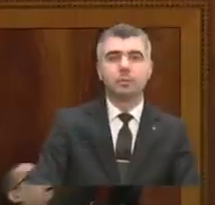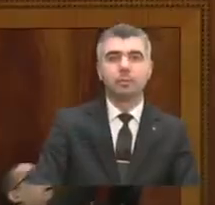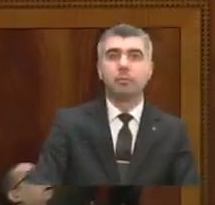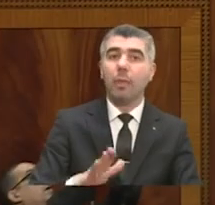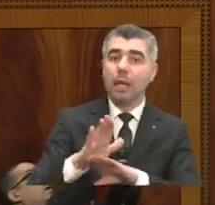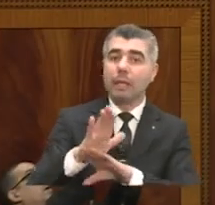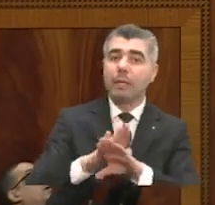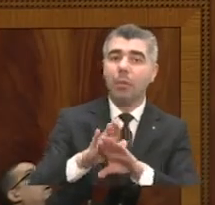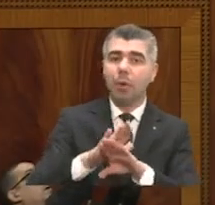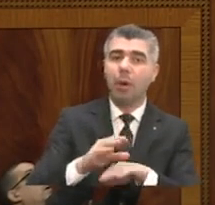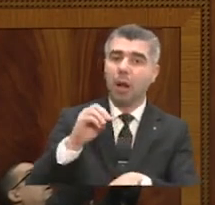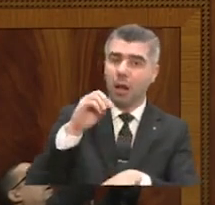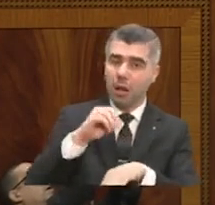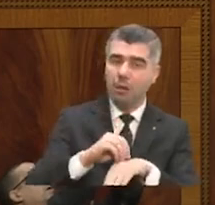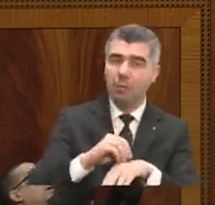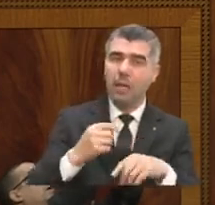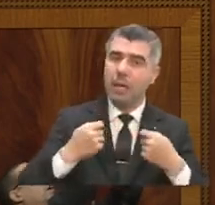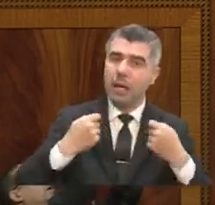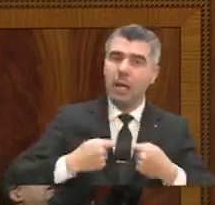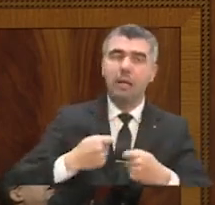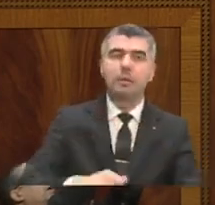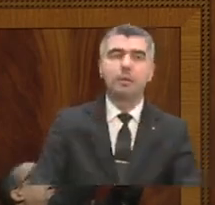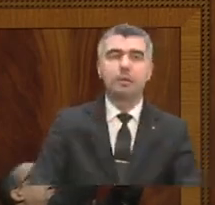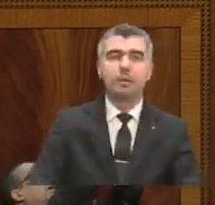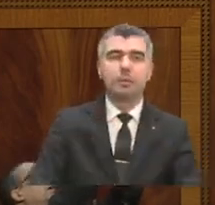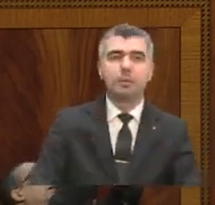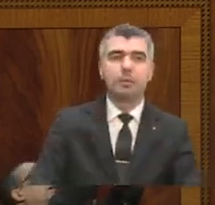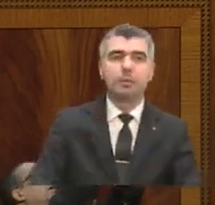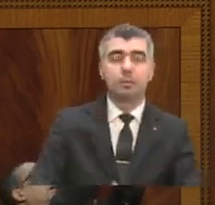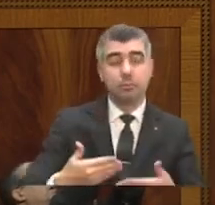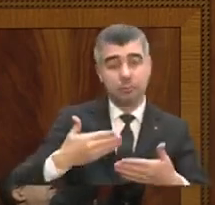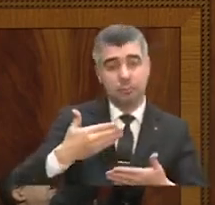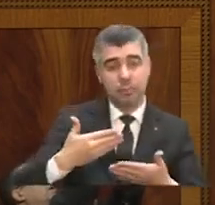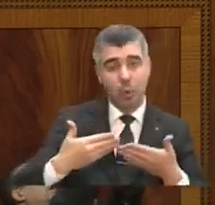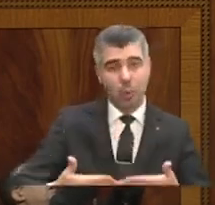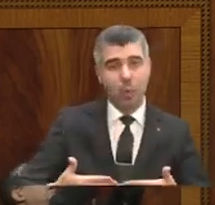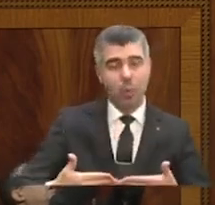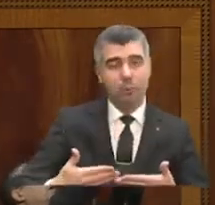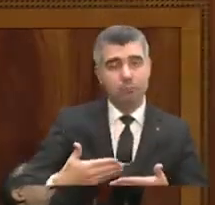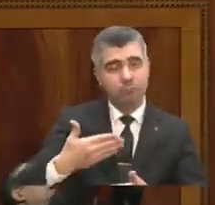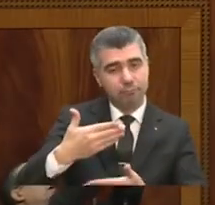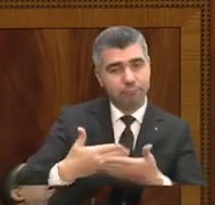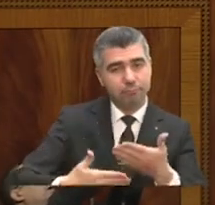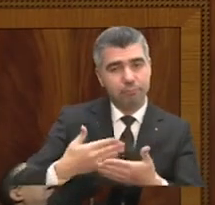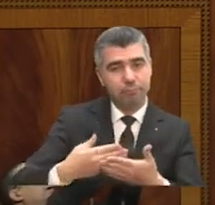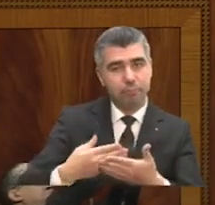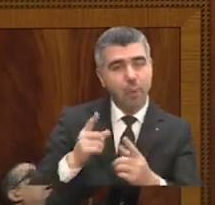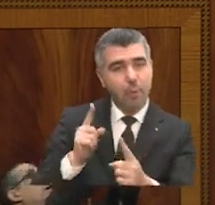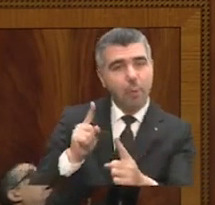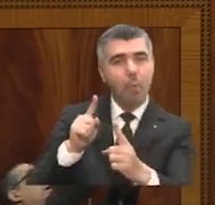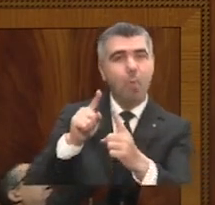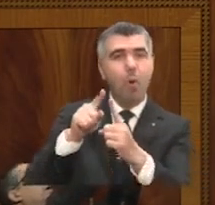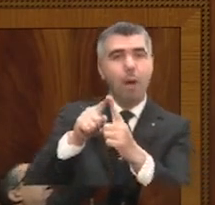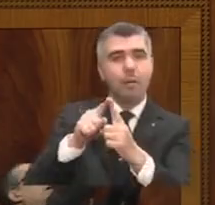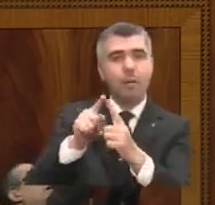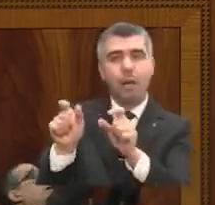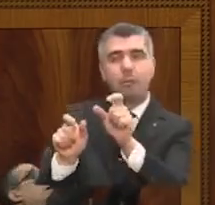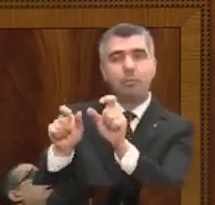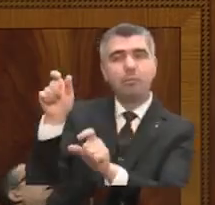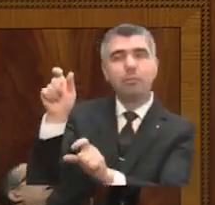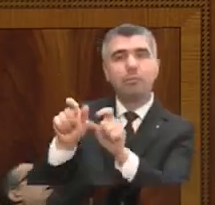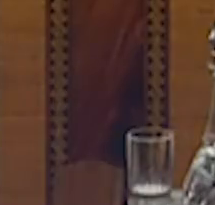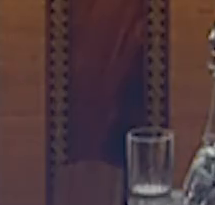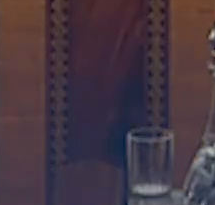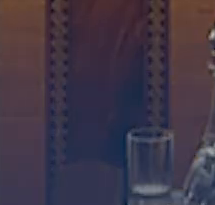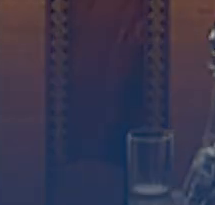اسمحوا لي وبعد إذنكم السيد الرئيس من خلال هذه الكلمة أن أتوجه بالكلام مباشرة إلى السادة النواب